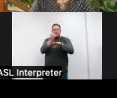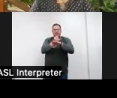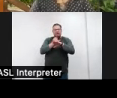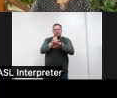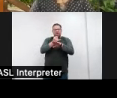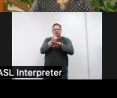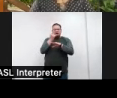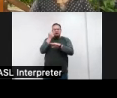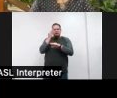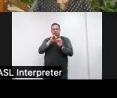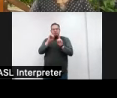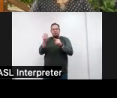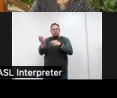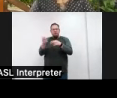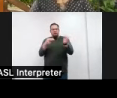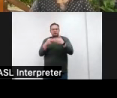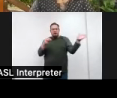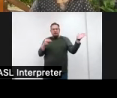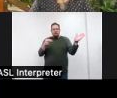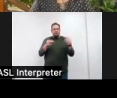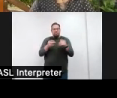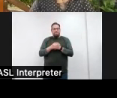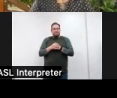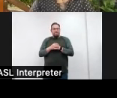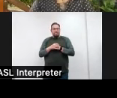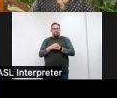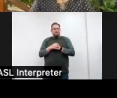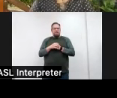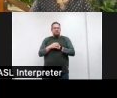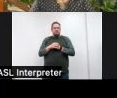هذه الجزر المكان المباشر